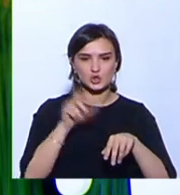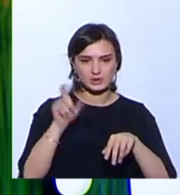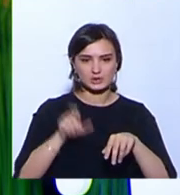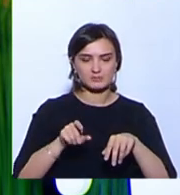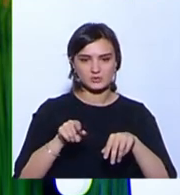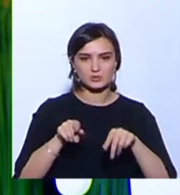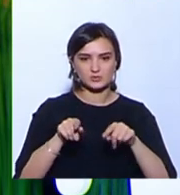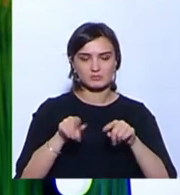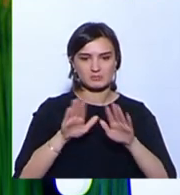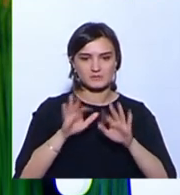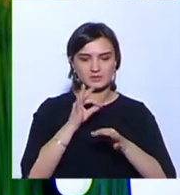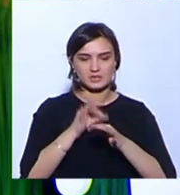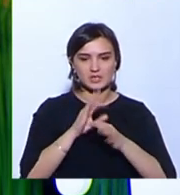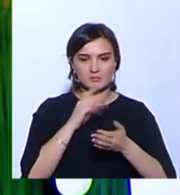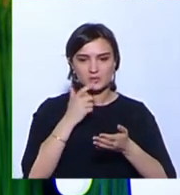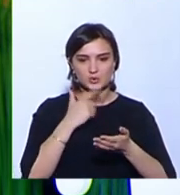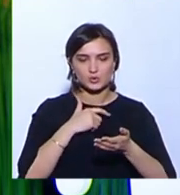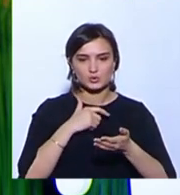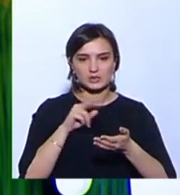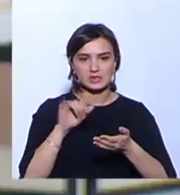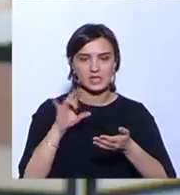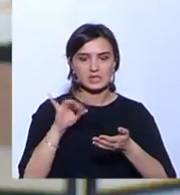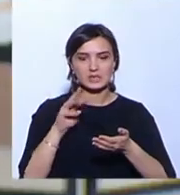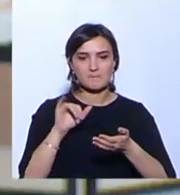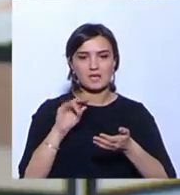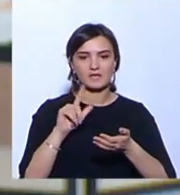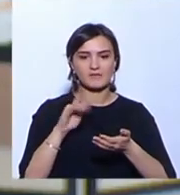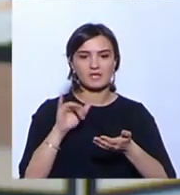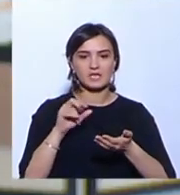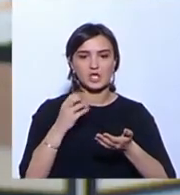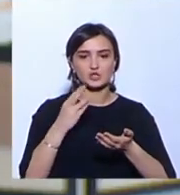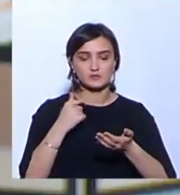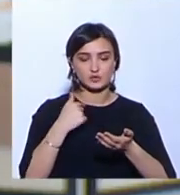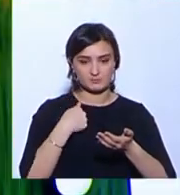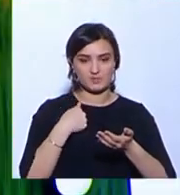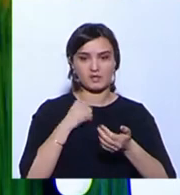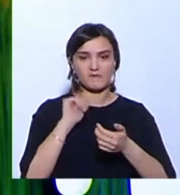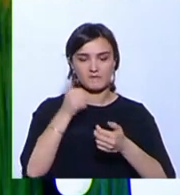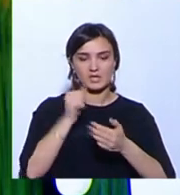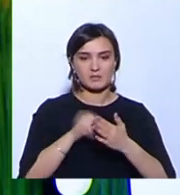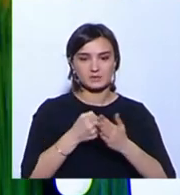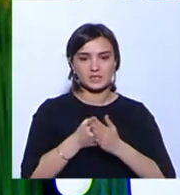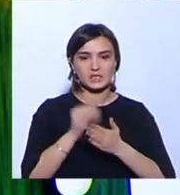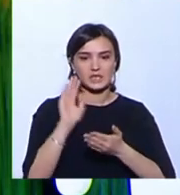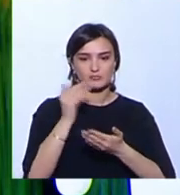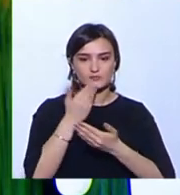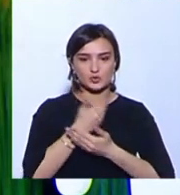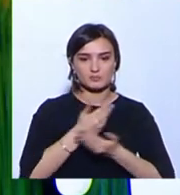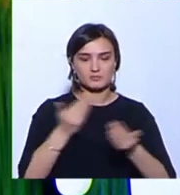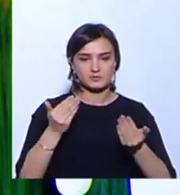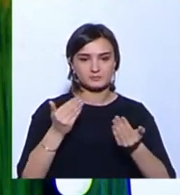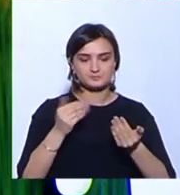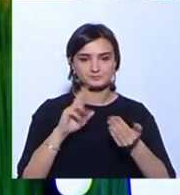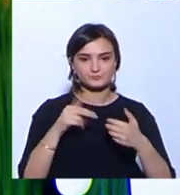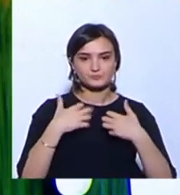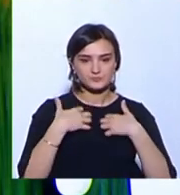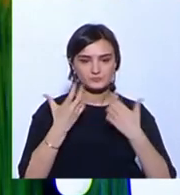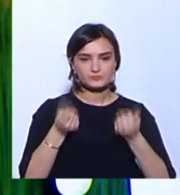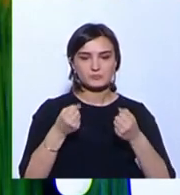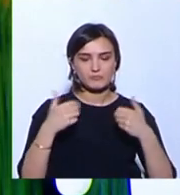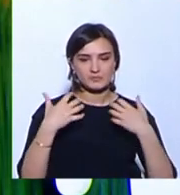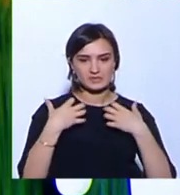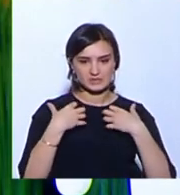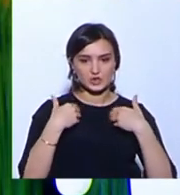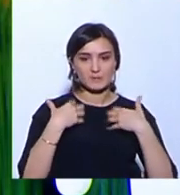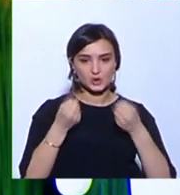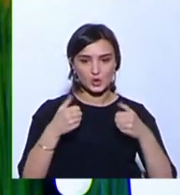გენეტიკის დეპარტამენტის ხელმძღვანელი ქალბატონი ლალი მარგველაშვილი. მე ხვალამდე გემშვიდობებით, ჯანმრთელობას